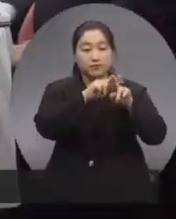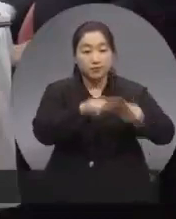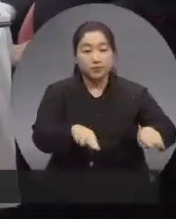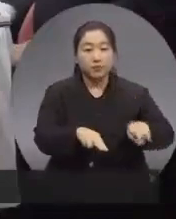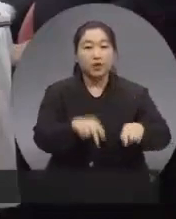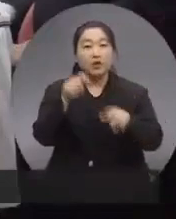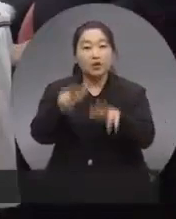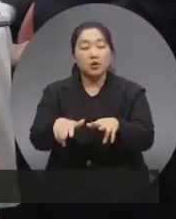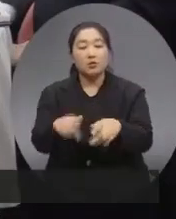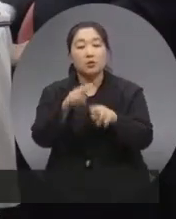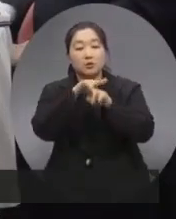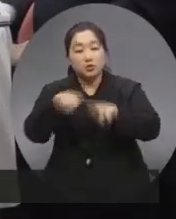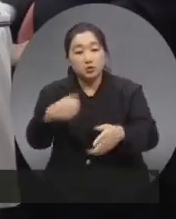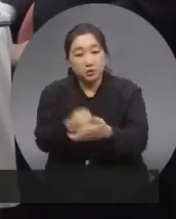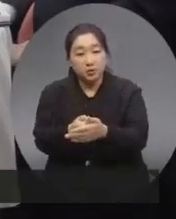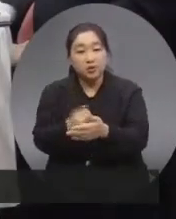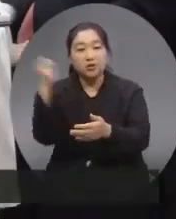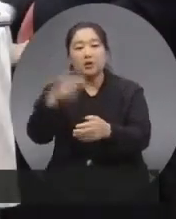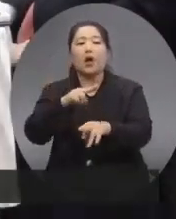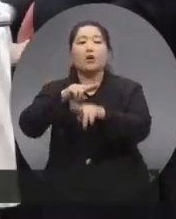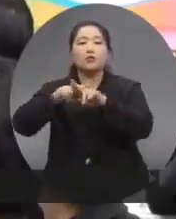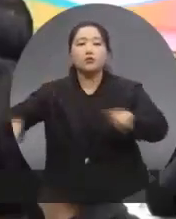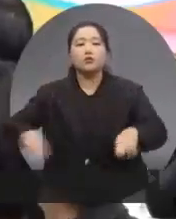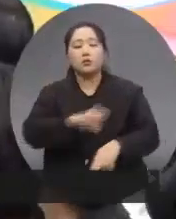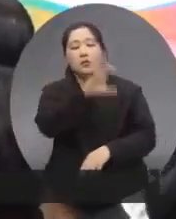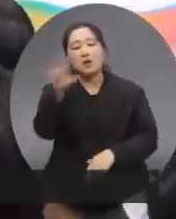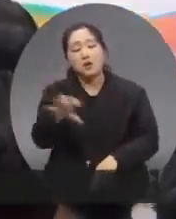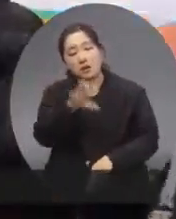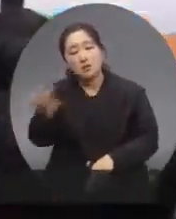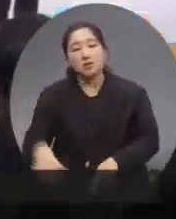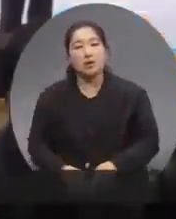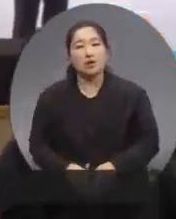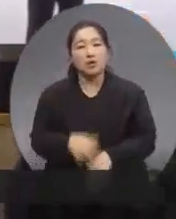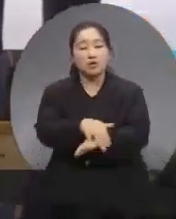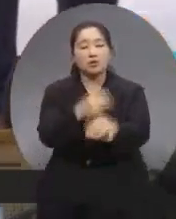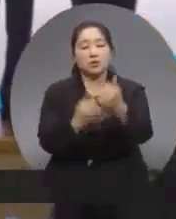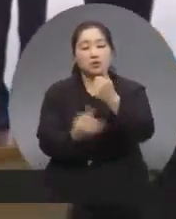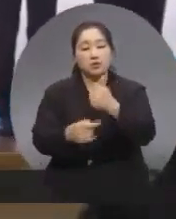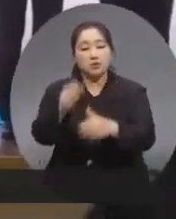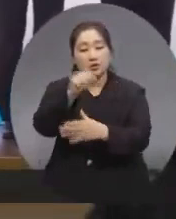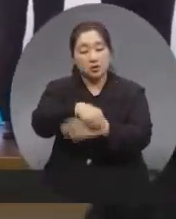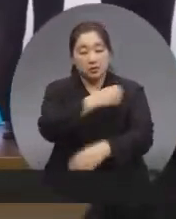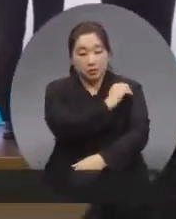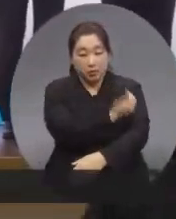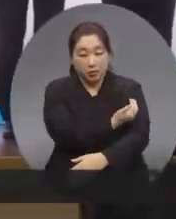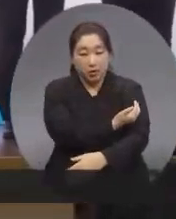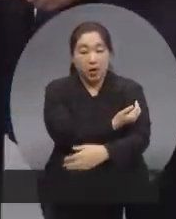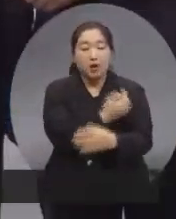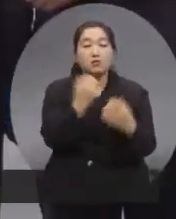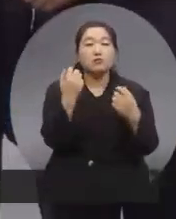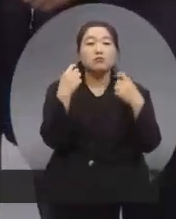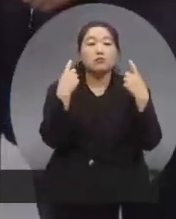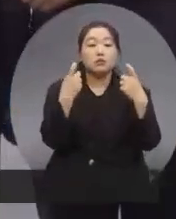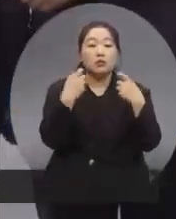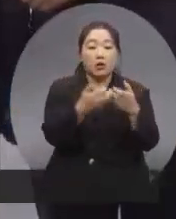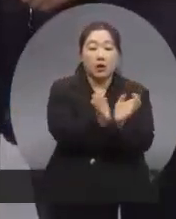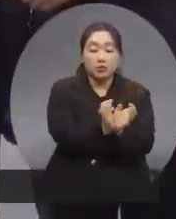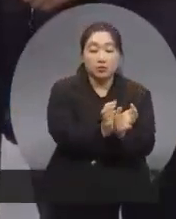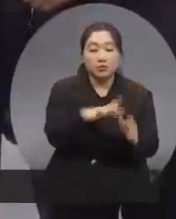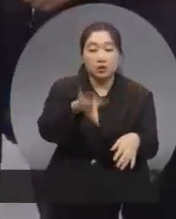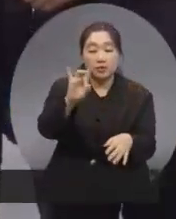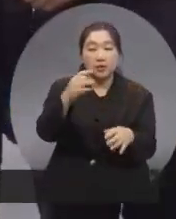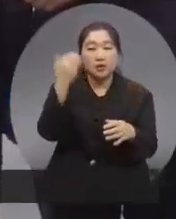이번에는이 취소 결정을 다시 취소한 셈입니다 조직이 설립허가 고난을 가진 문화체육관광부가 처음에는